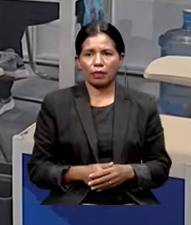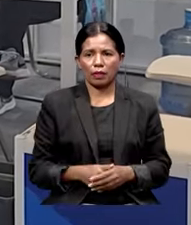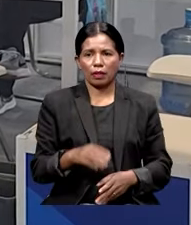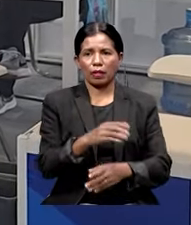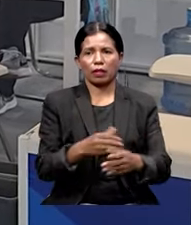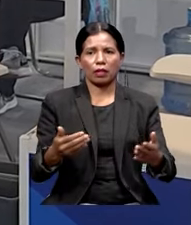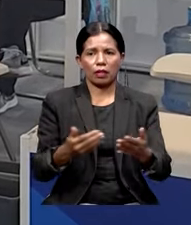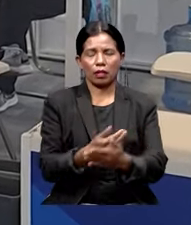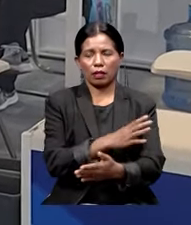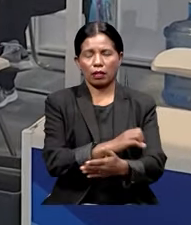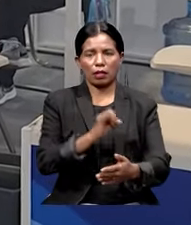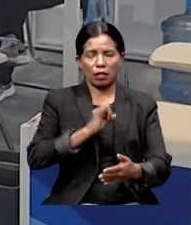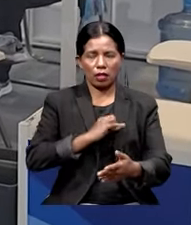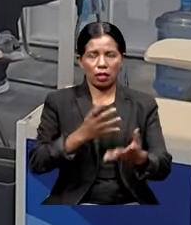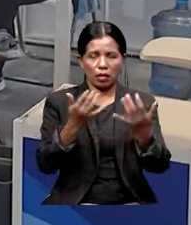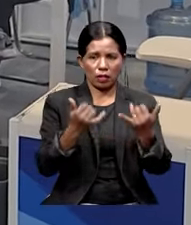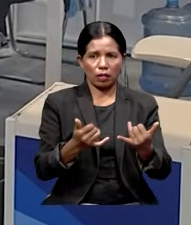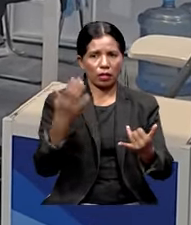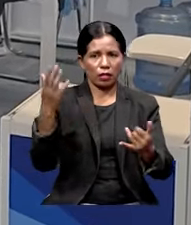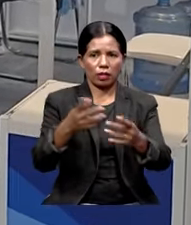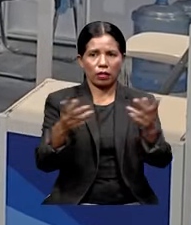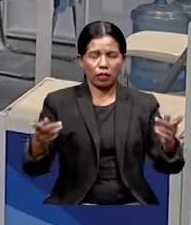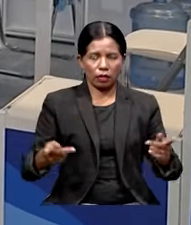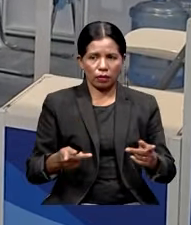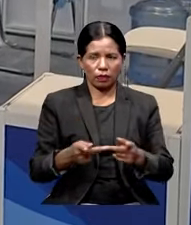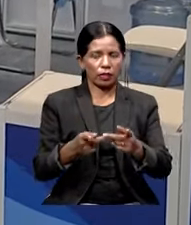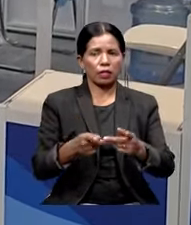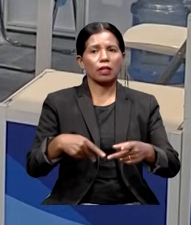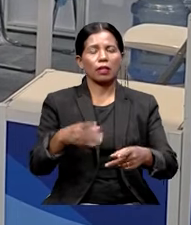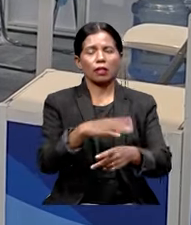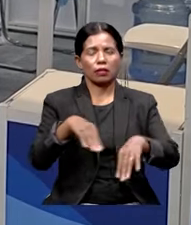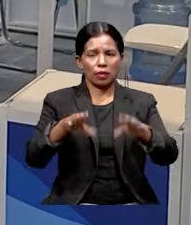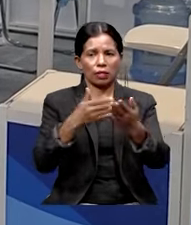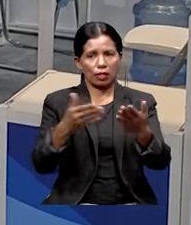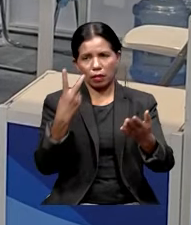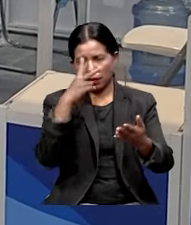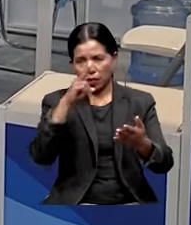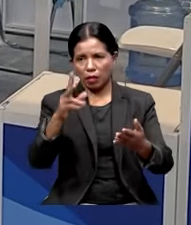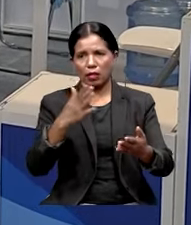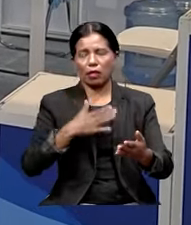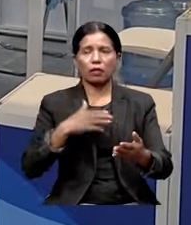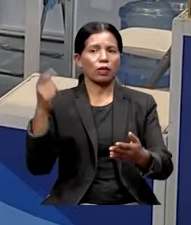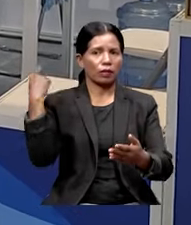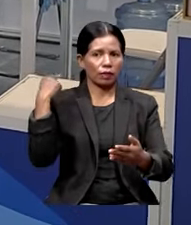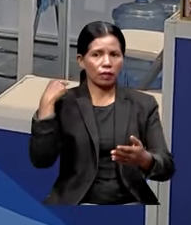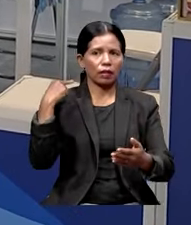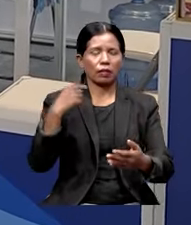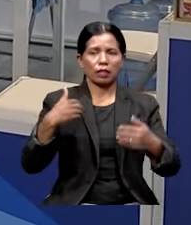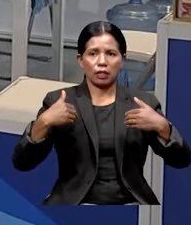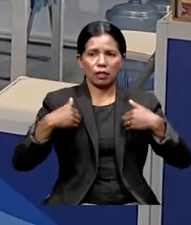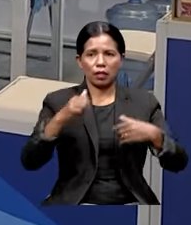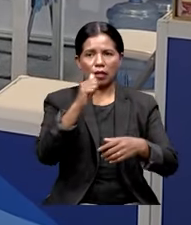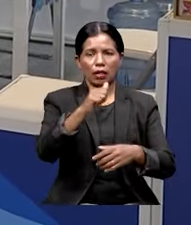são telespectadores, hau agora iha fating exposição nia, ia nebe te observare iha hania kotuk, iha exposição